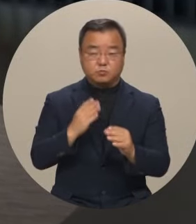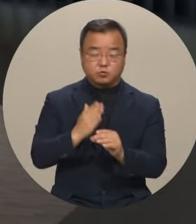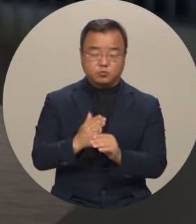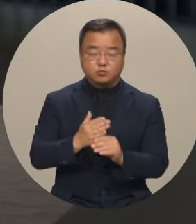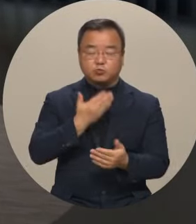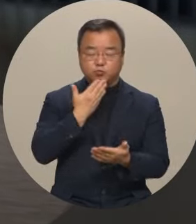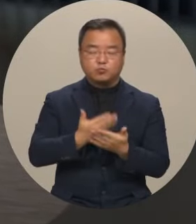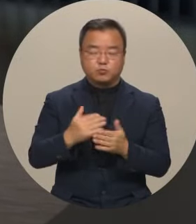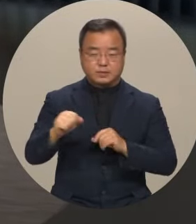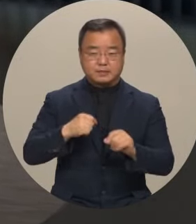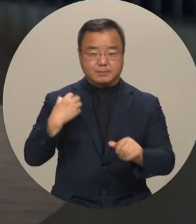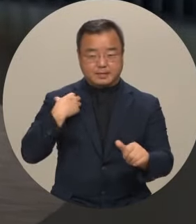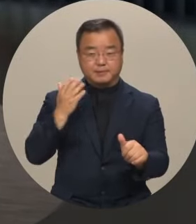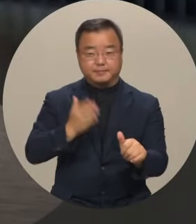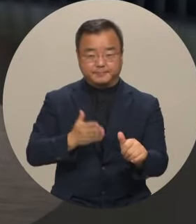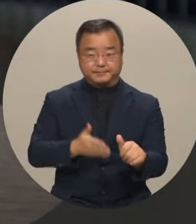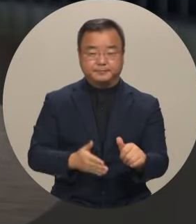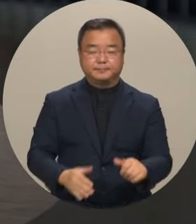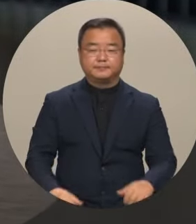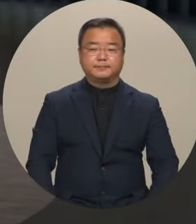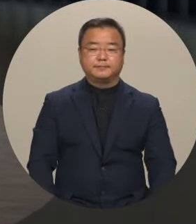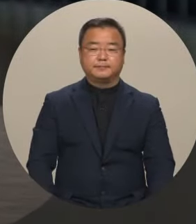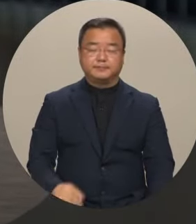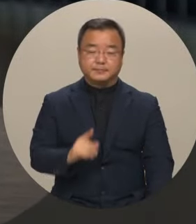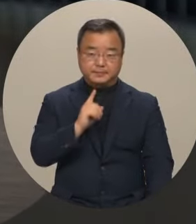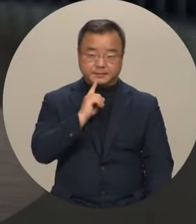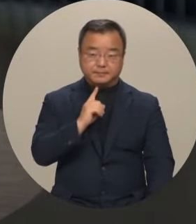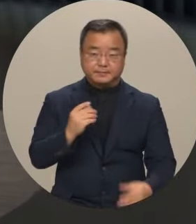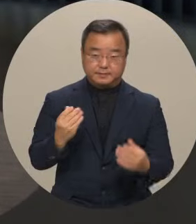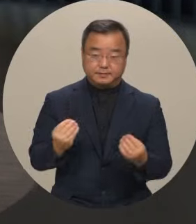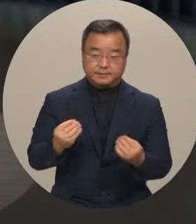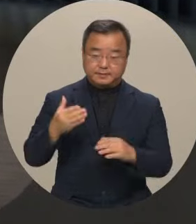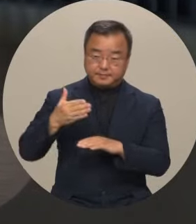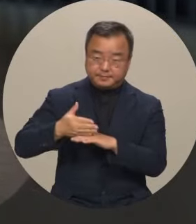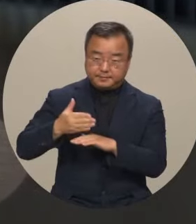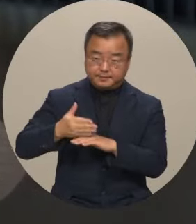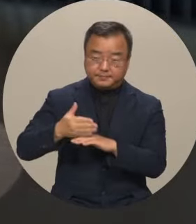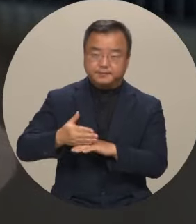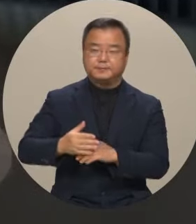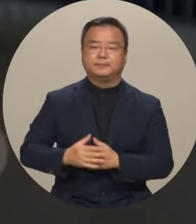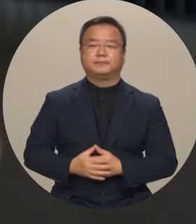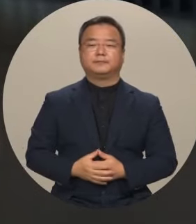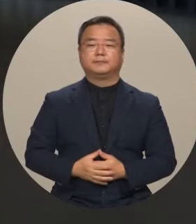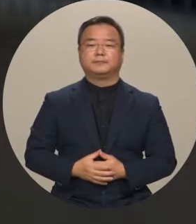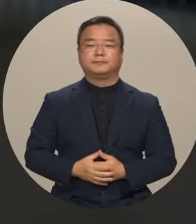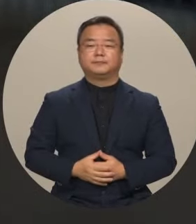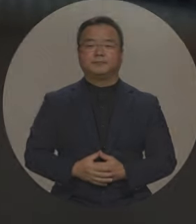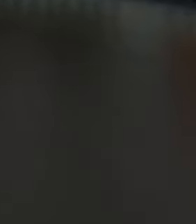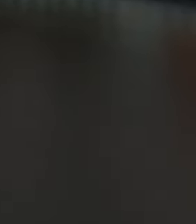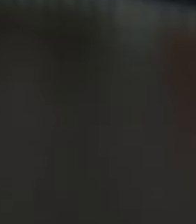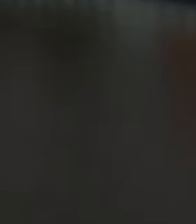중요한 역할 해 주시길 바라겠습니다 의원님 오늘 말씀 여기까지 듣겠습니다 고맙습니다네 감사합니다